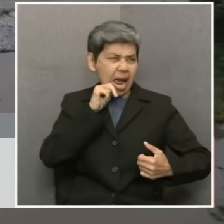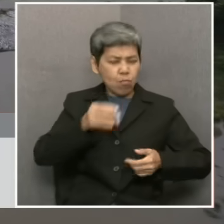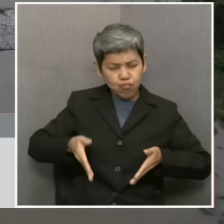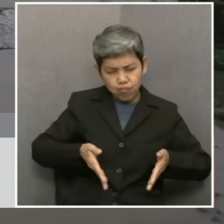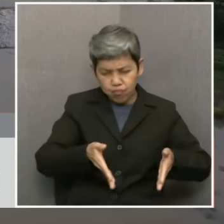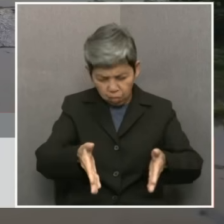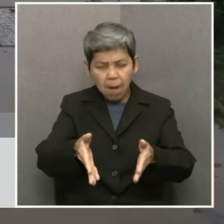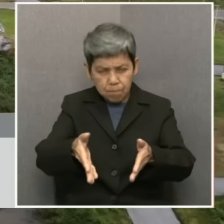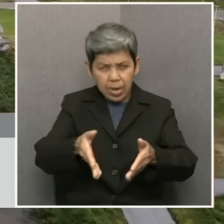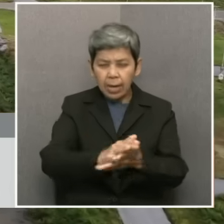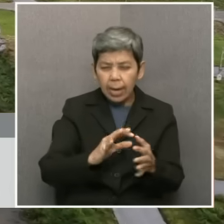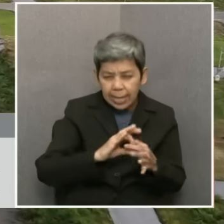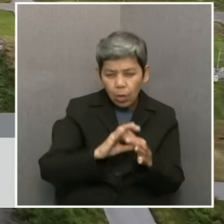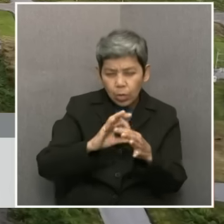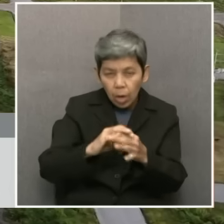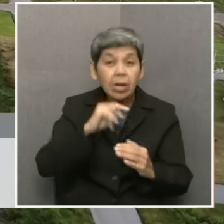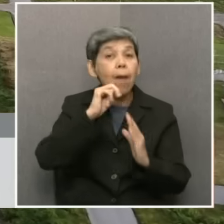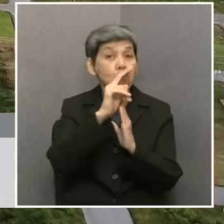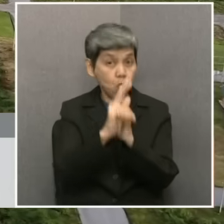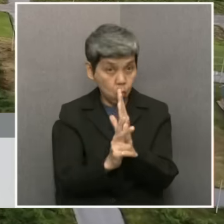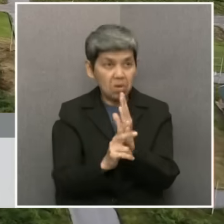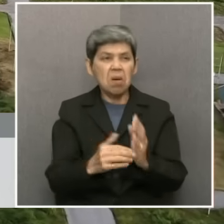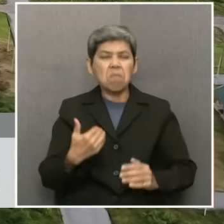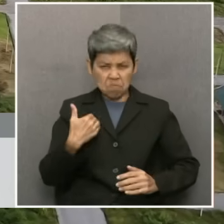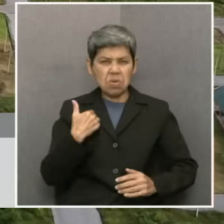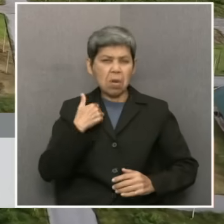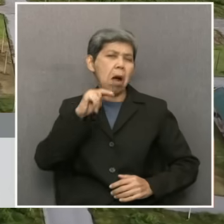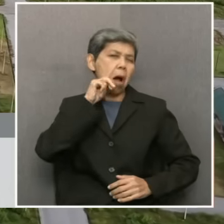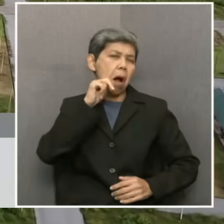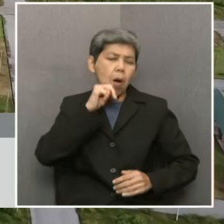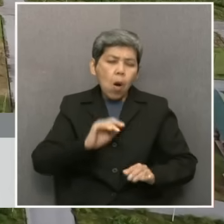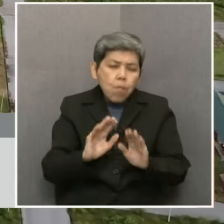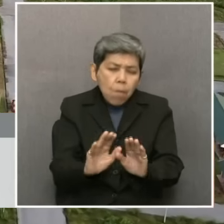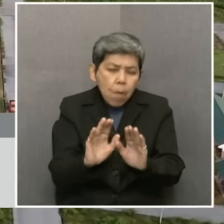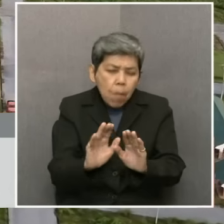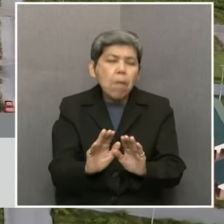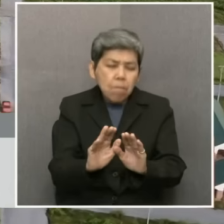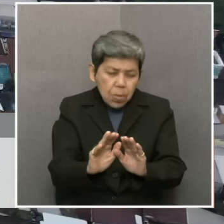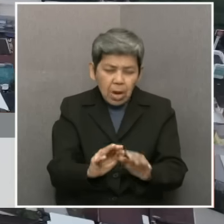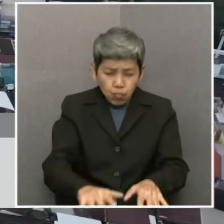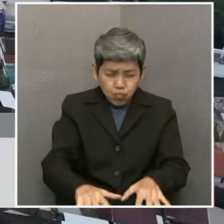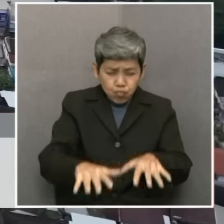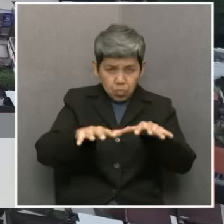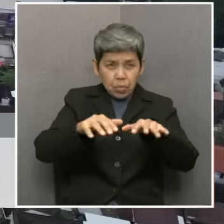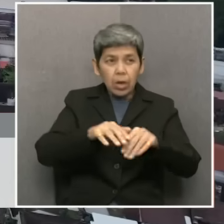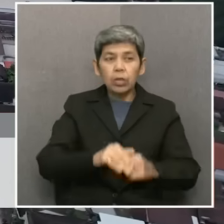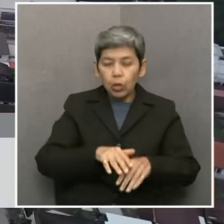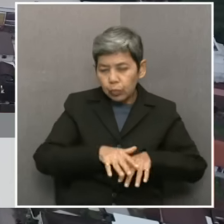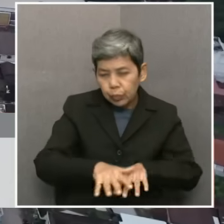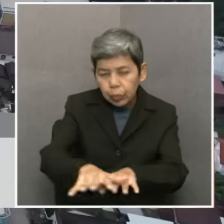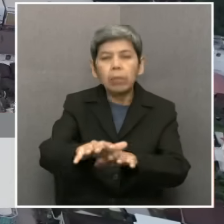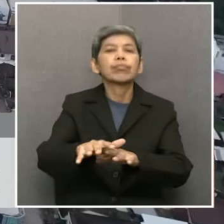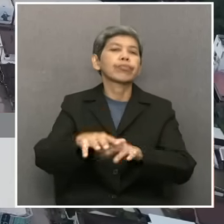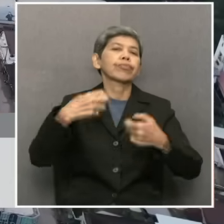สายหลักที่เชื่อมกันกับน้ำโขงยังคงมีปริมาณน้ำเก็บกักจำนวนมากเนื่องจากไหลระบายลงน้ำโขงไม่